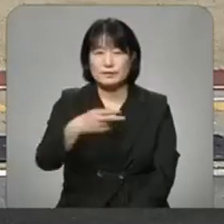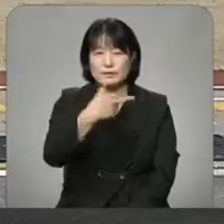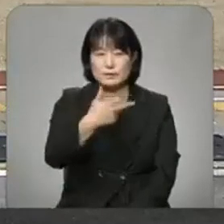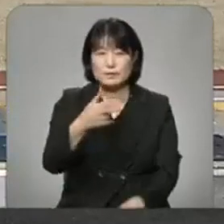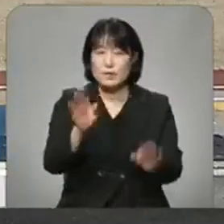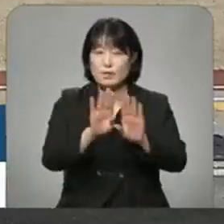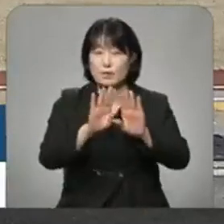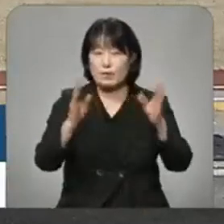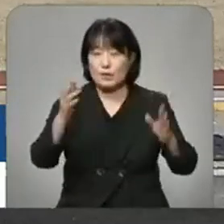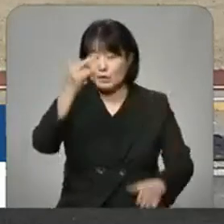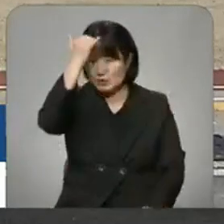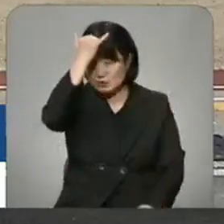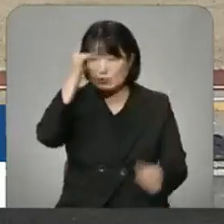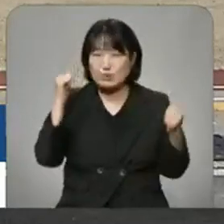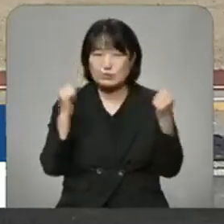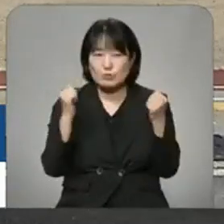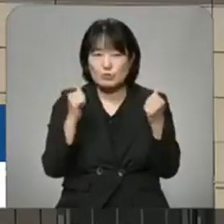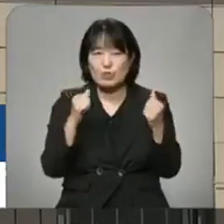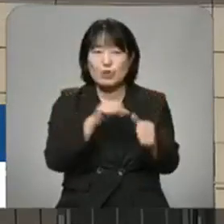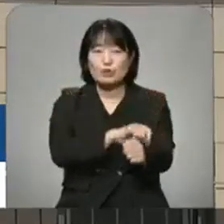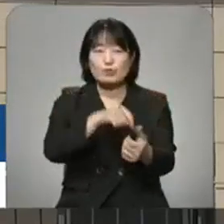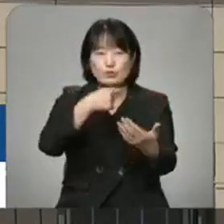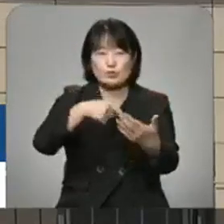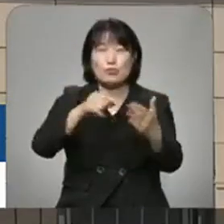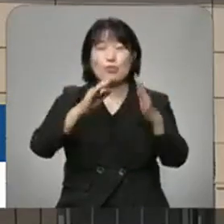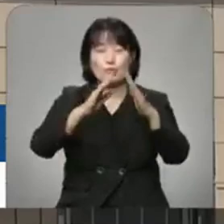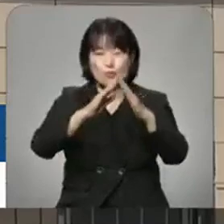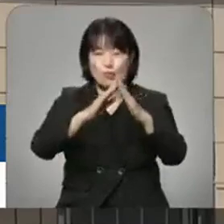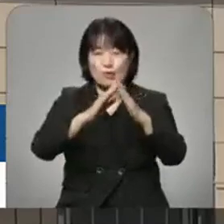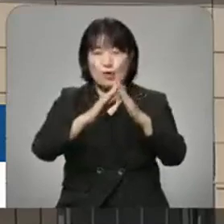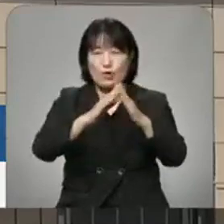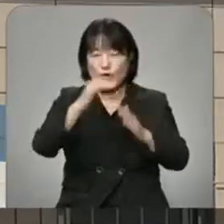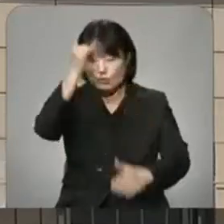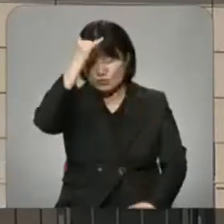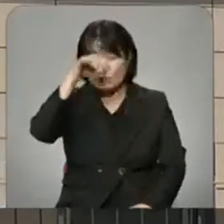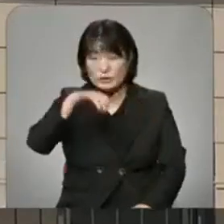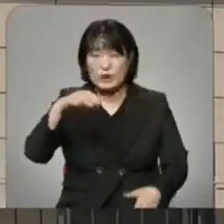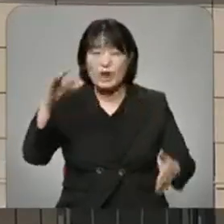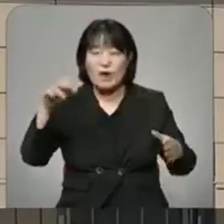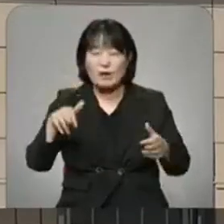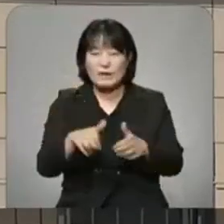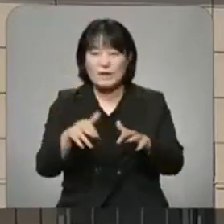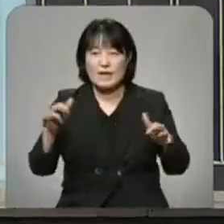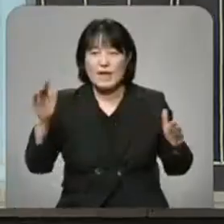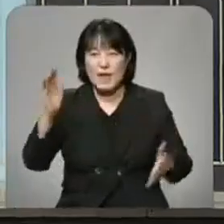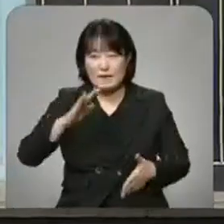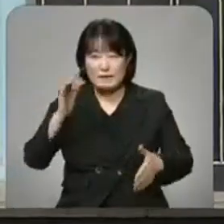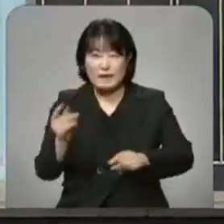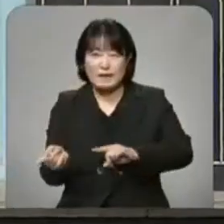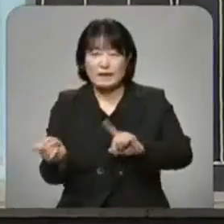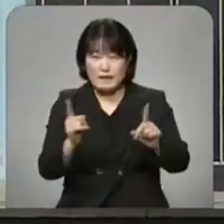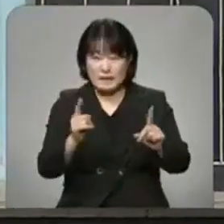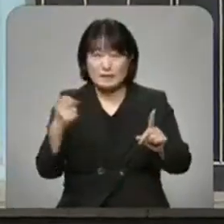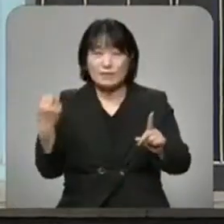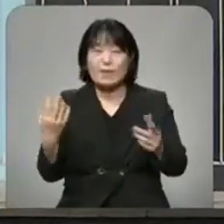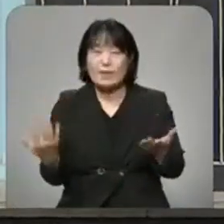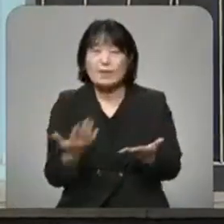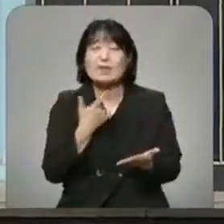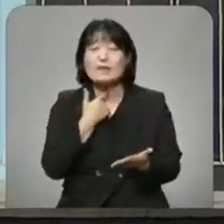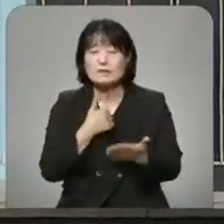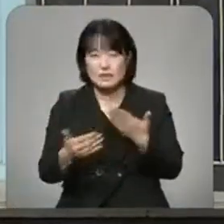2017년 문을 연 충청북도 특수교육원입니다. 충북 지역 장애 학생들의 자립을 위한 진로체험 등이